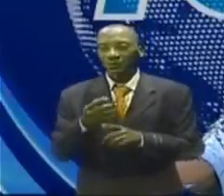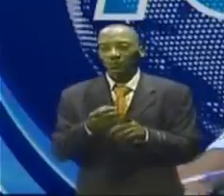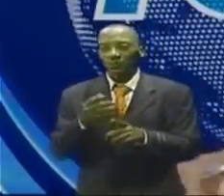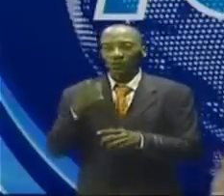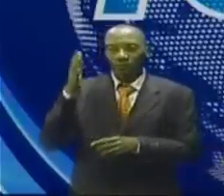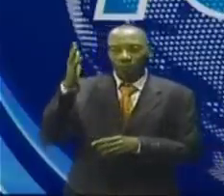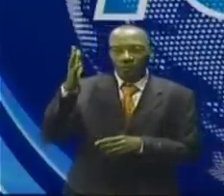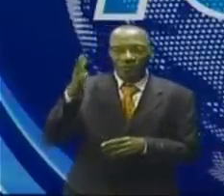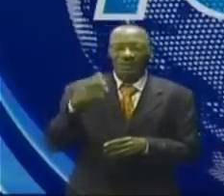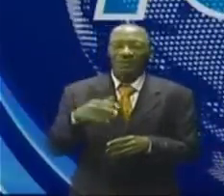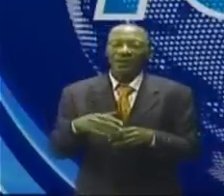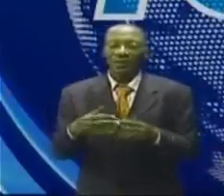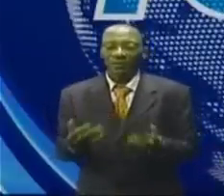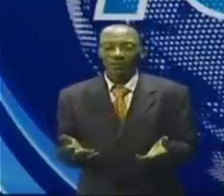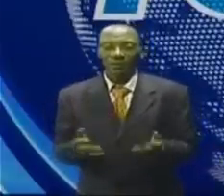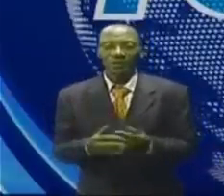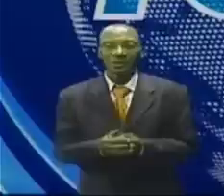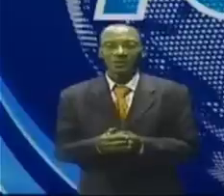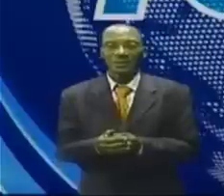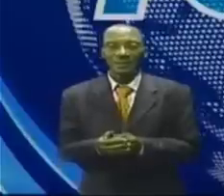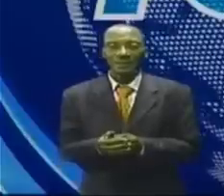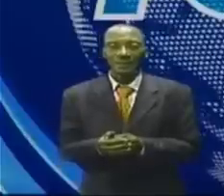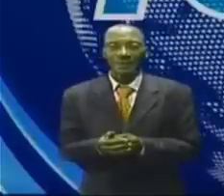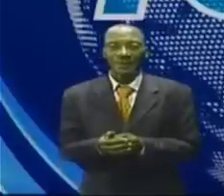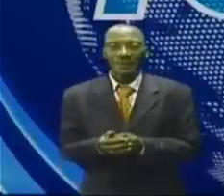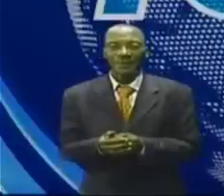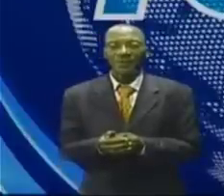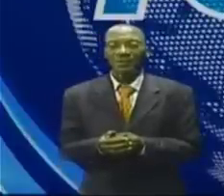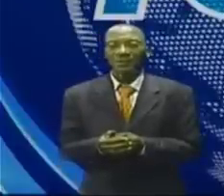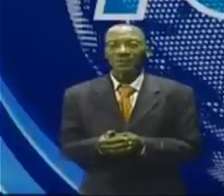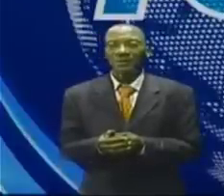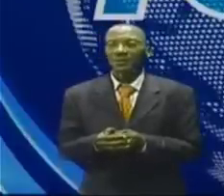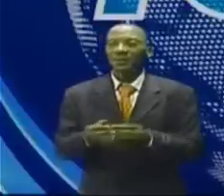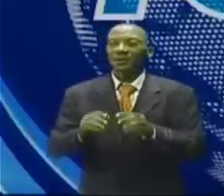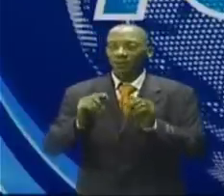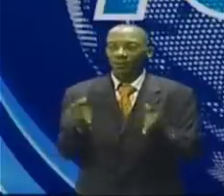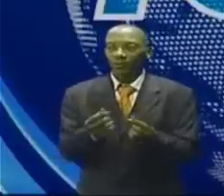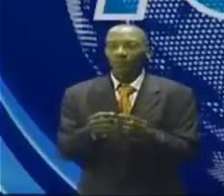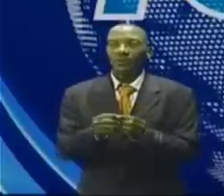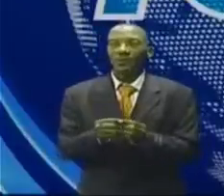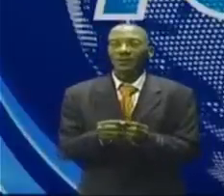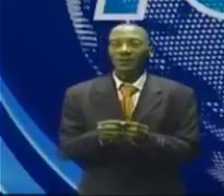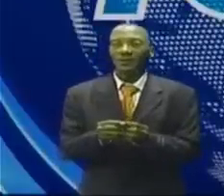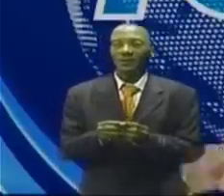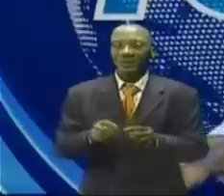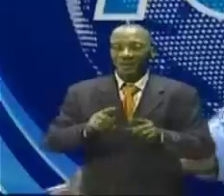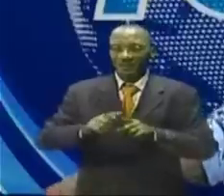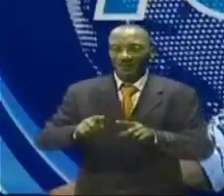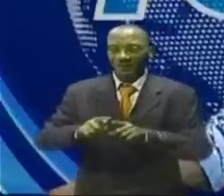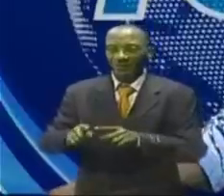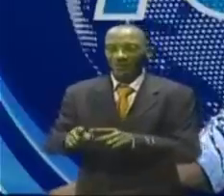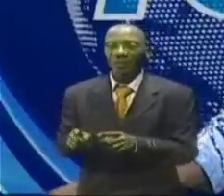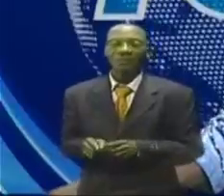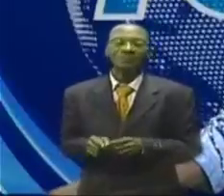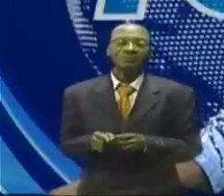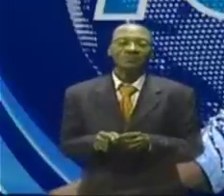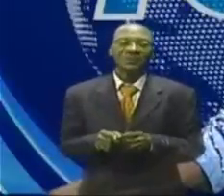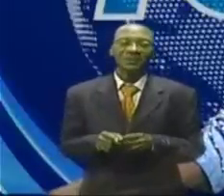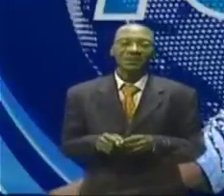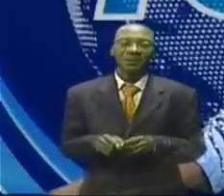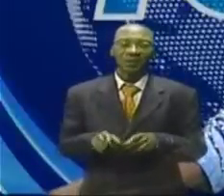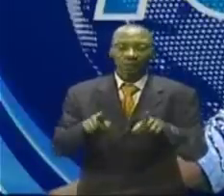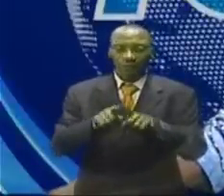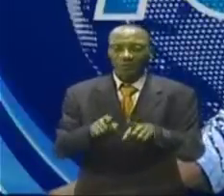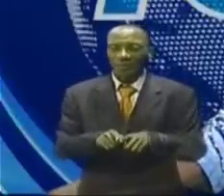classe construites par, dans le cadre du programme de développement local des 145 territoires initié par le chef de l'État, la ministre du Plan